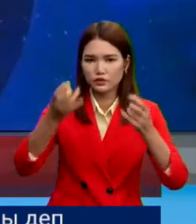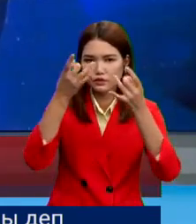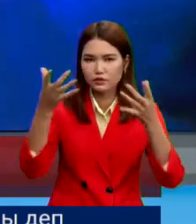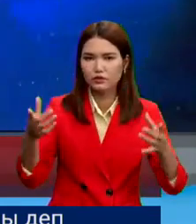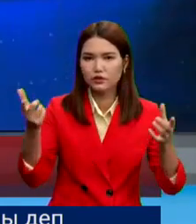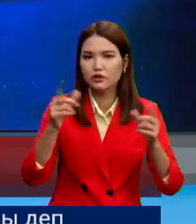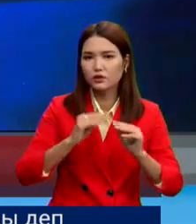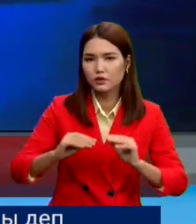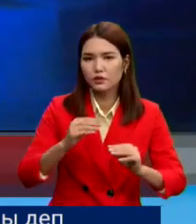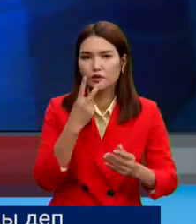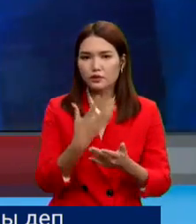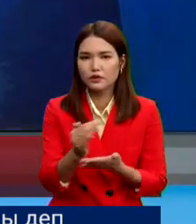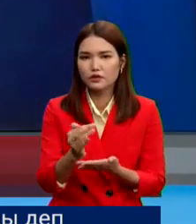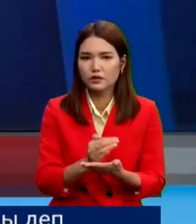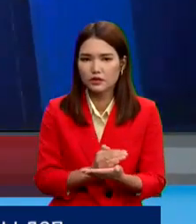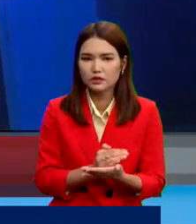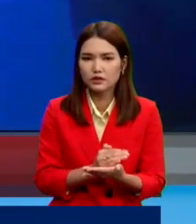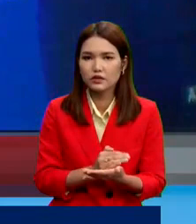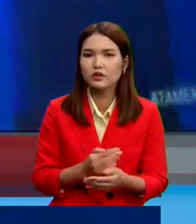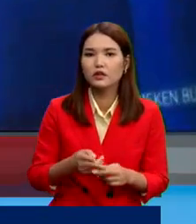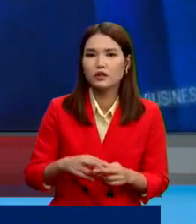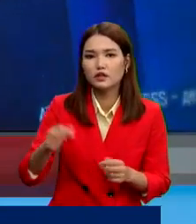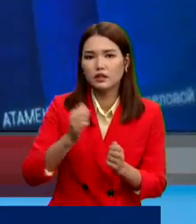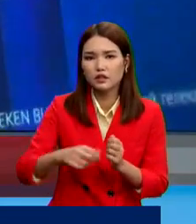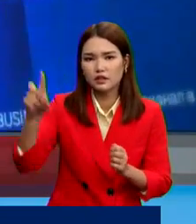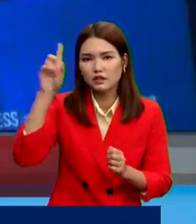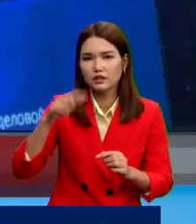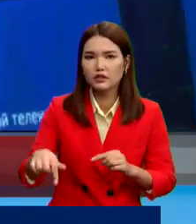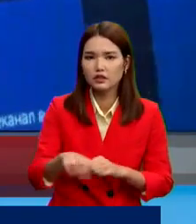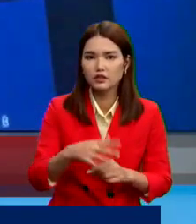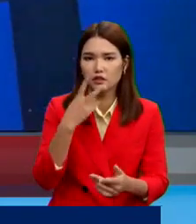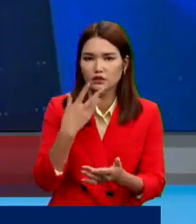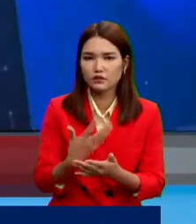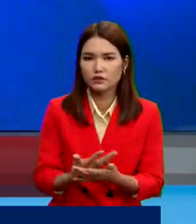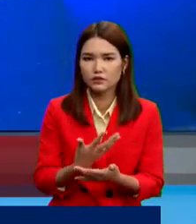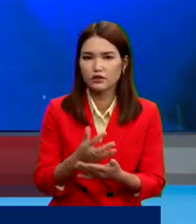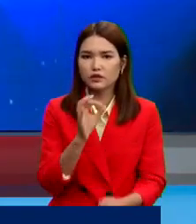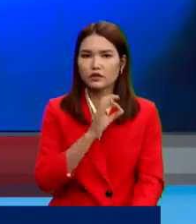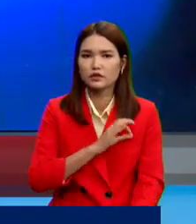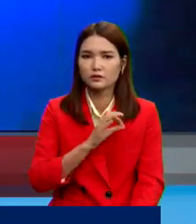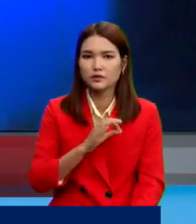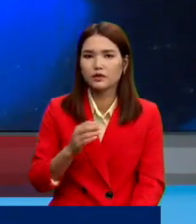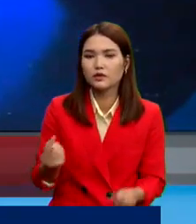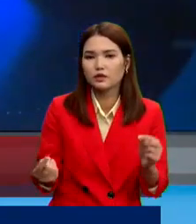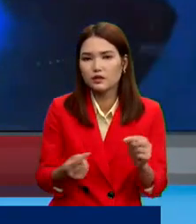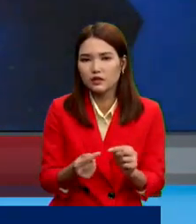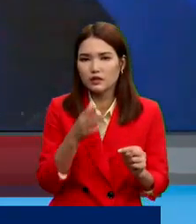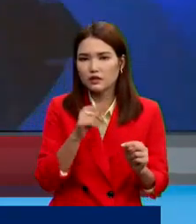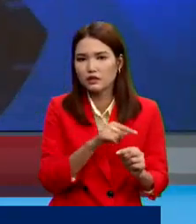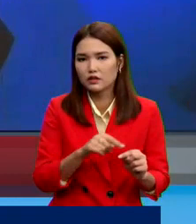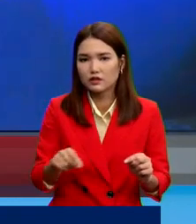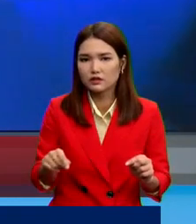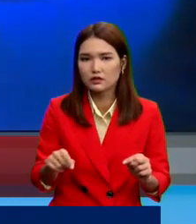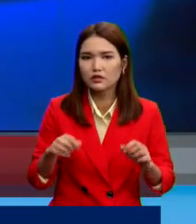ресми тіркеуден өткен жоқ. Қызығы, қай кезде де саяси додалардан қалыспайтын Қазақстан халық партиясы бұл жолы артқа шегініс